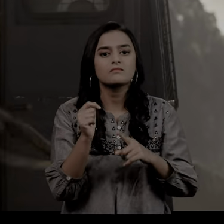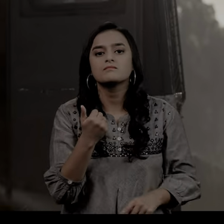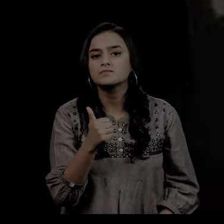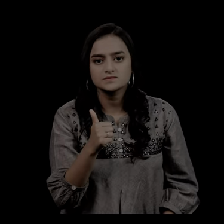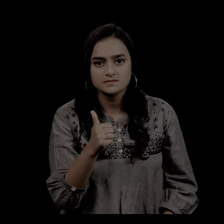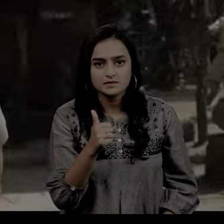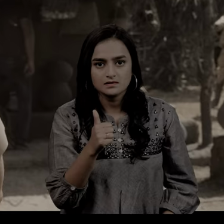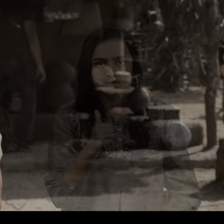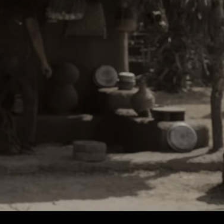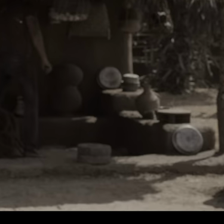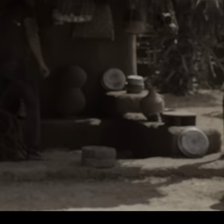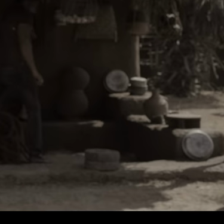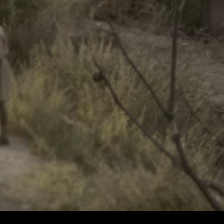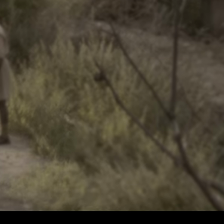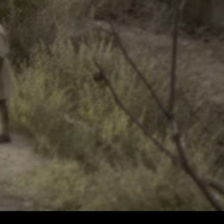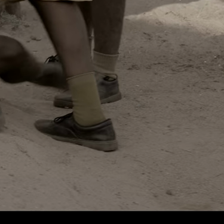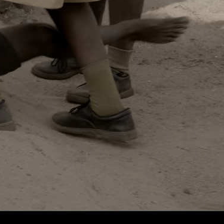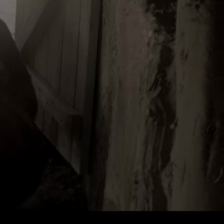కాదు, ఒక్కడున్నాడు